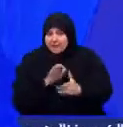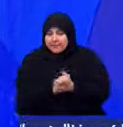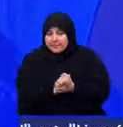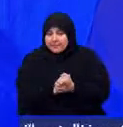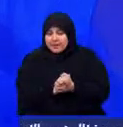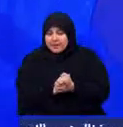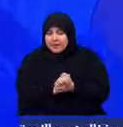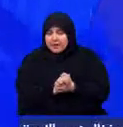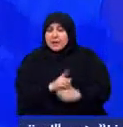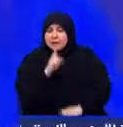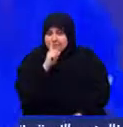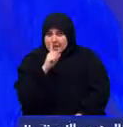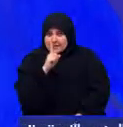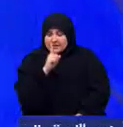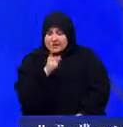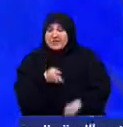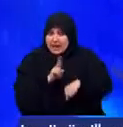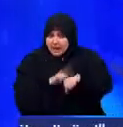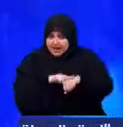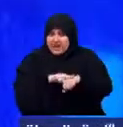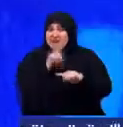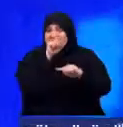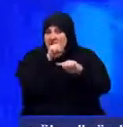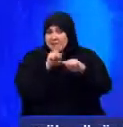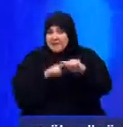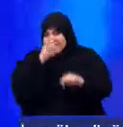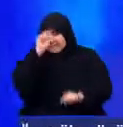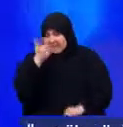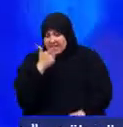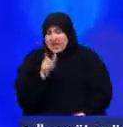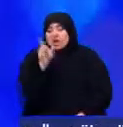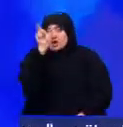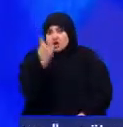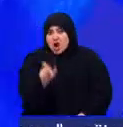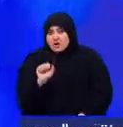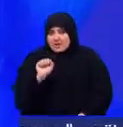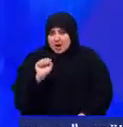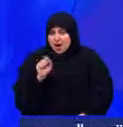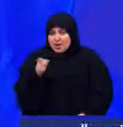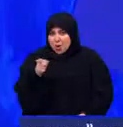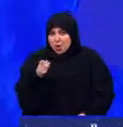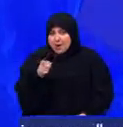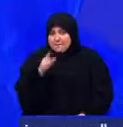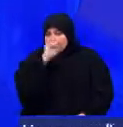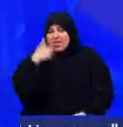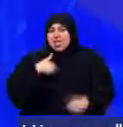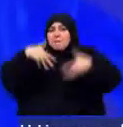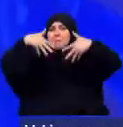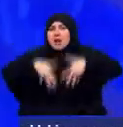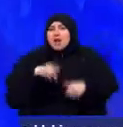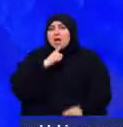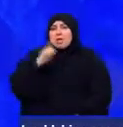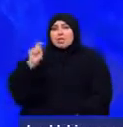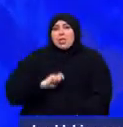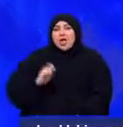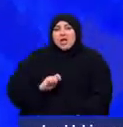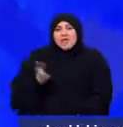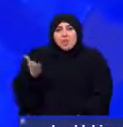هناك أيضا نسب أخرى كالناس الذين لا مناعة لهم بشكل